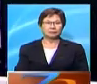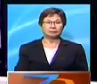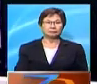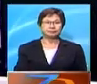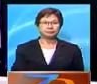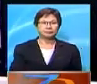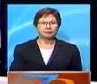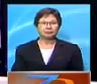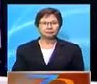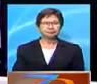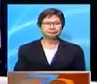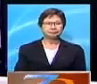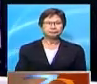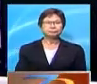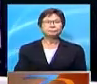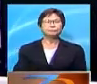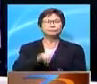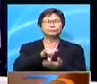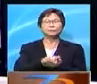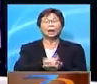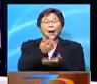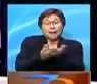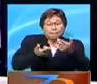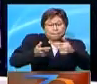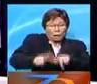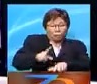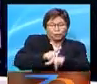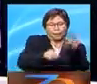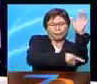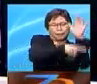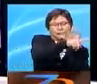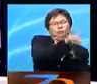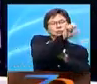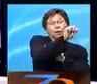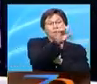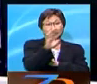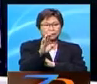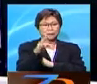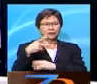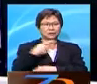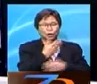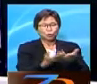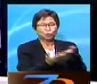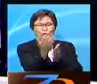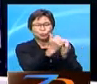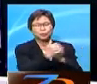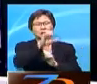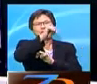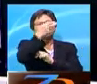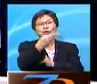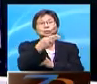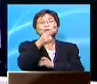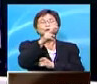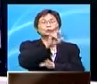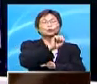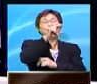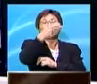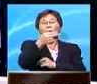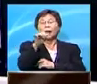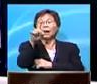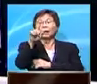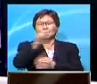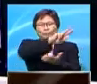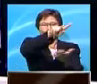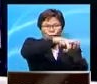2013 baik itu perkembangan terkini di parlimen sungai besar kita terus sahaja bersama Syuhada Hashim yang kini berada di